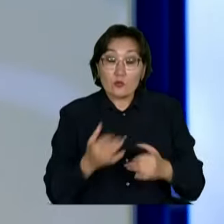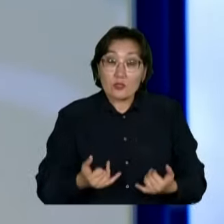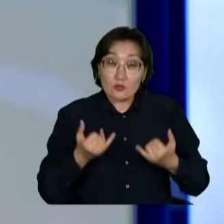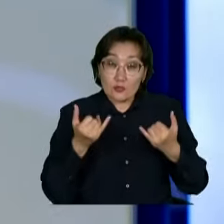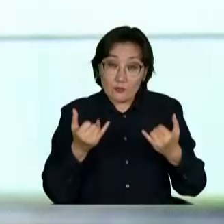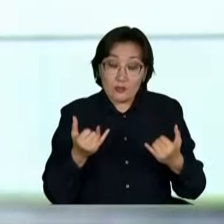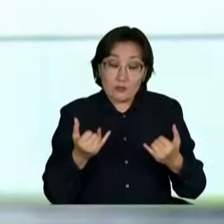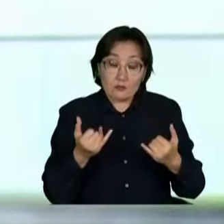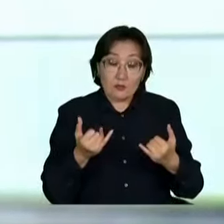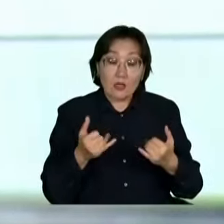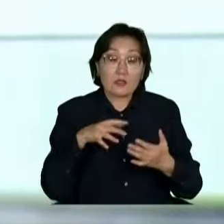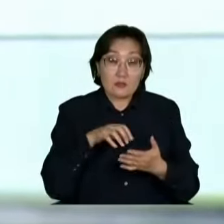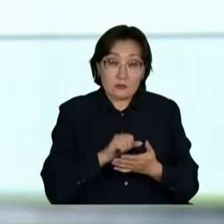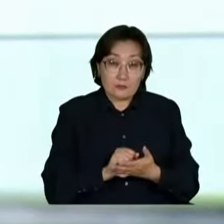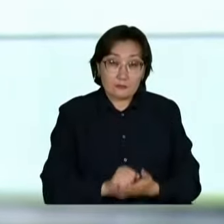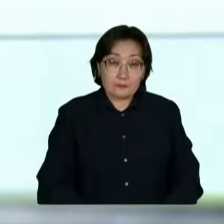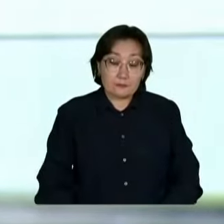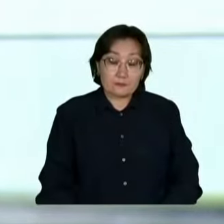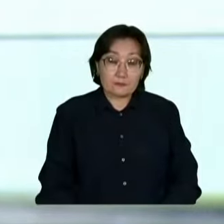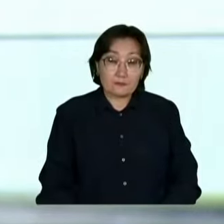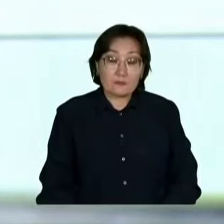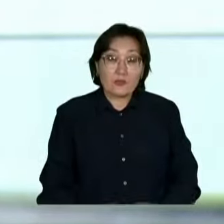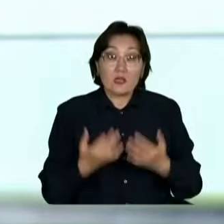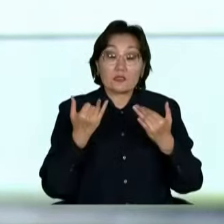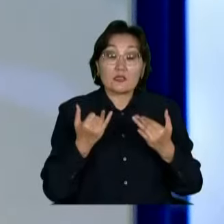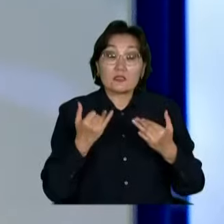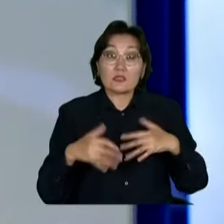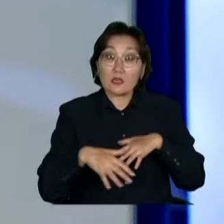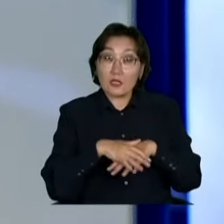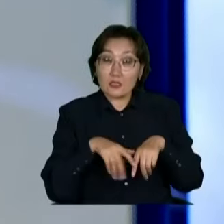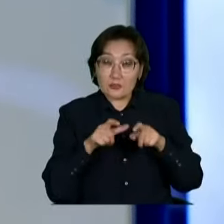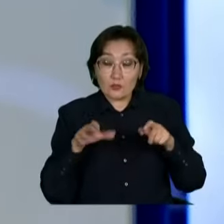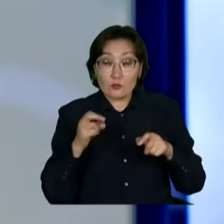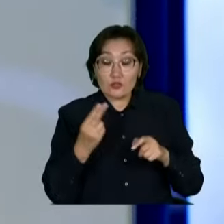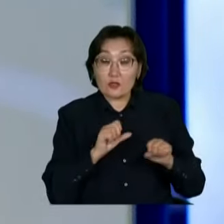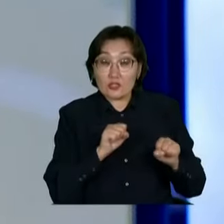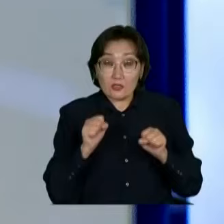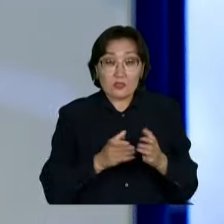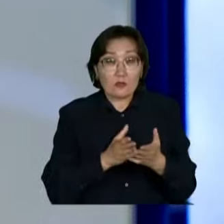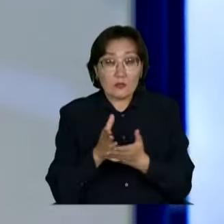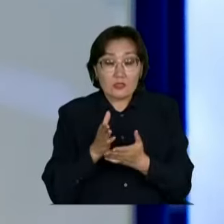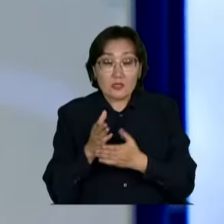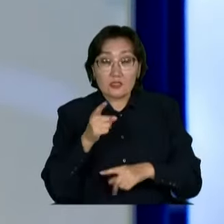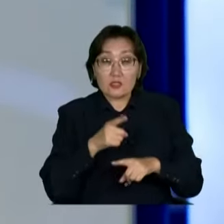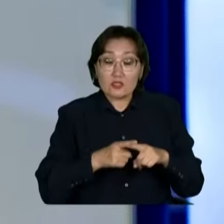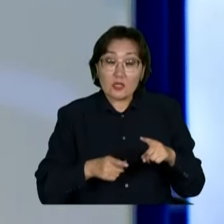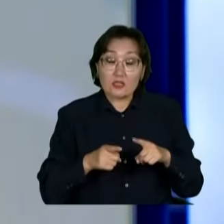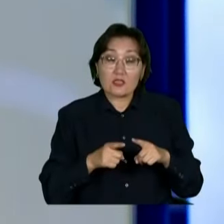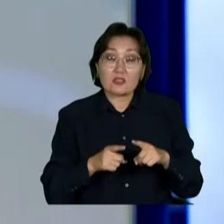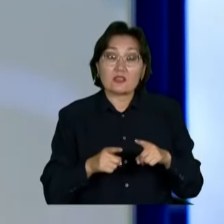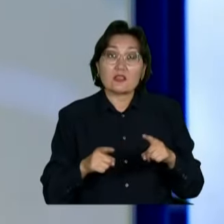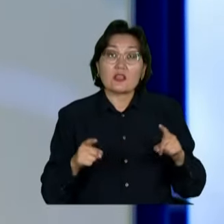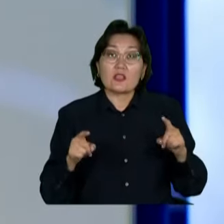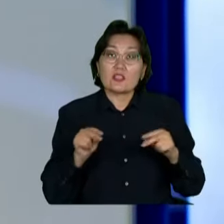көрсетумен айналысады. Енді халық әлеуметтік қорғау саласындағы жартылай стационарлық үлгіде және